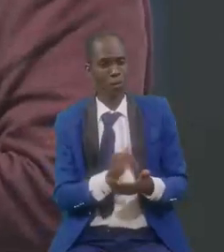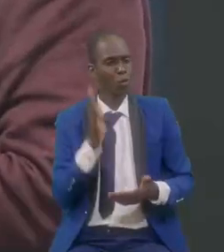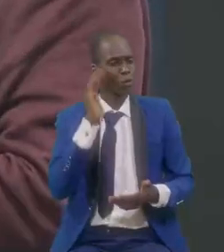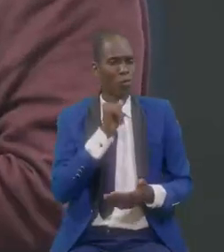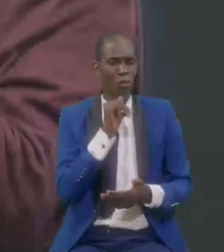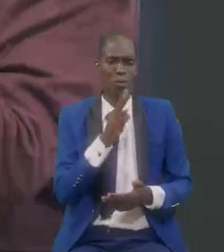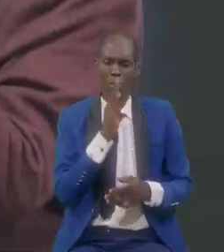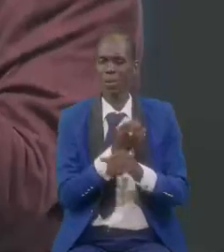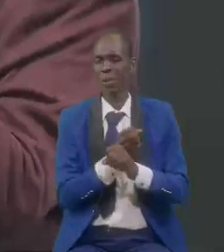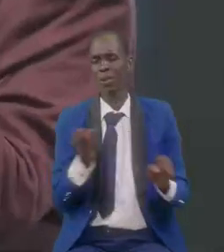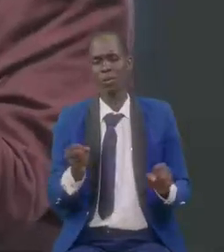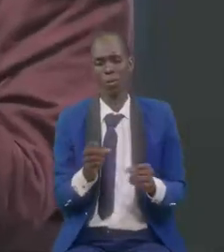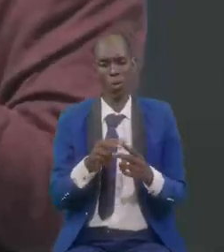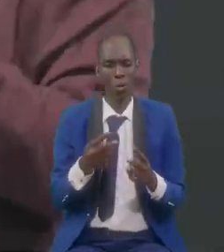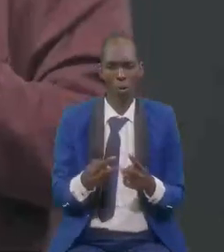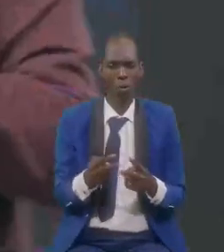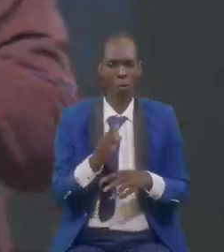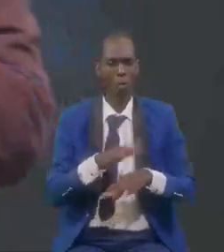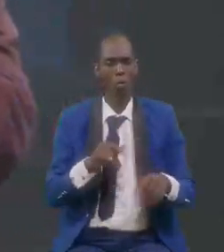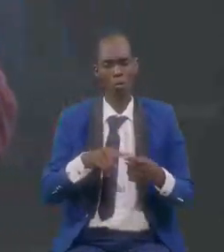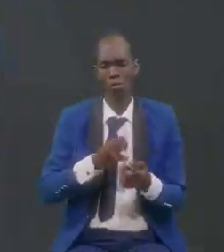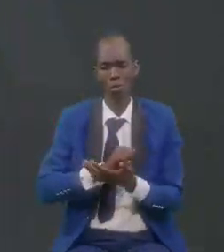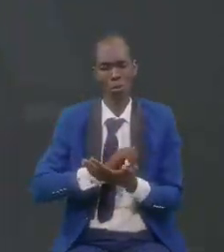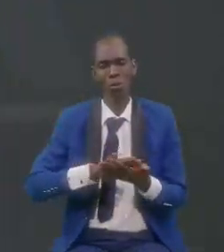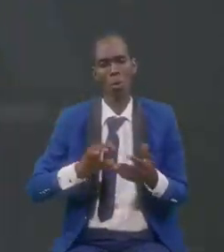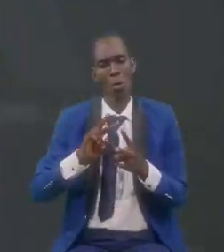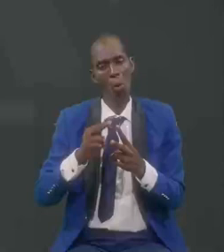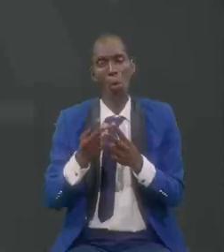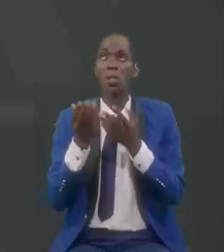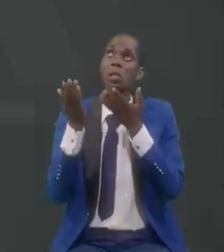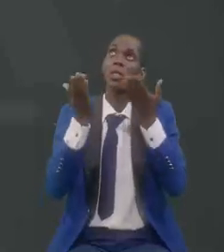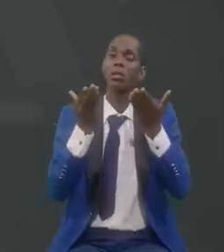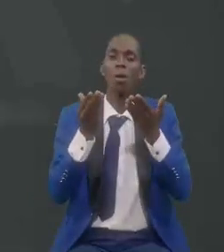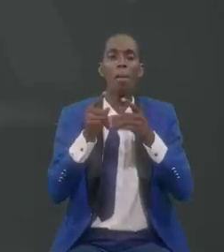la sanctification et au service. Maintenant, il dit,